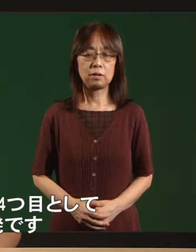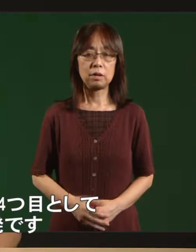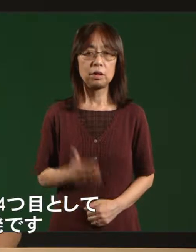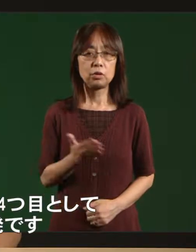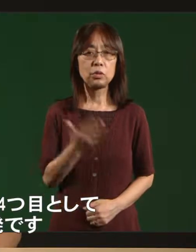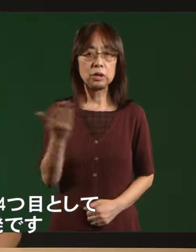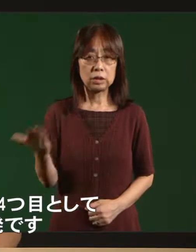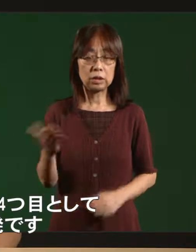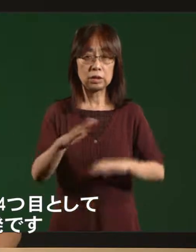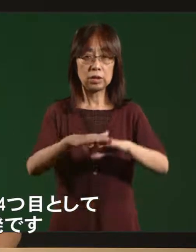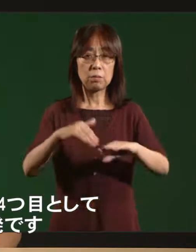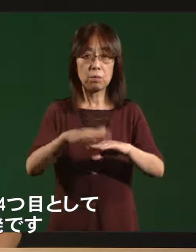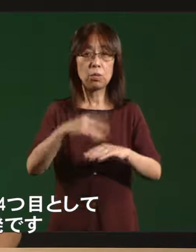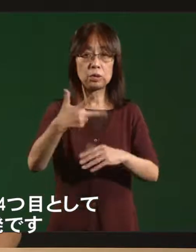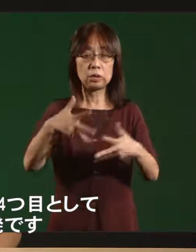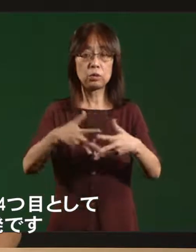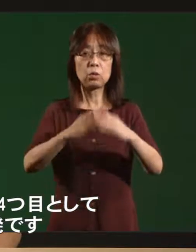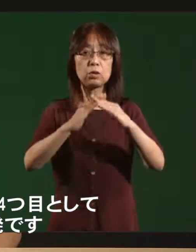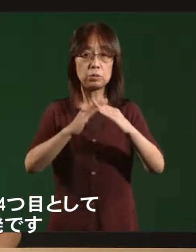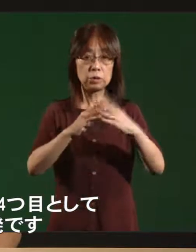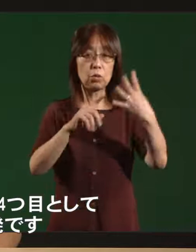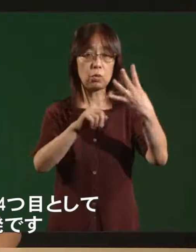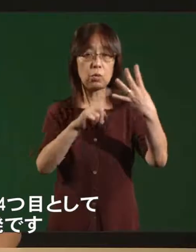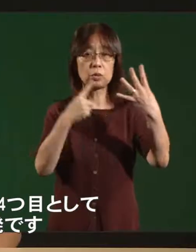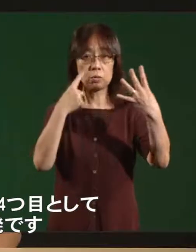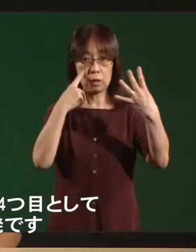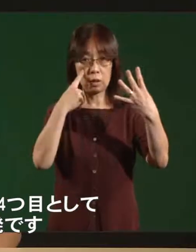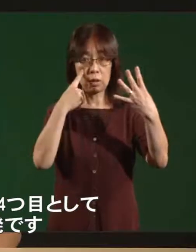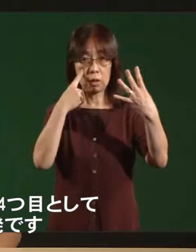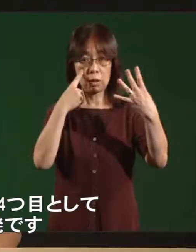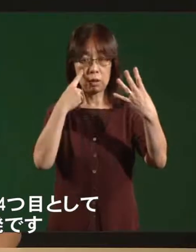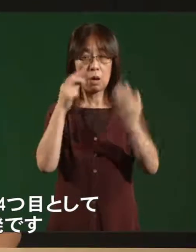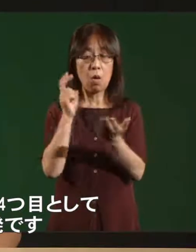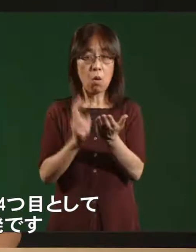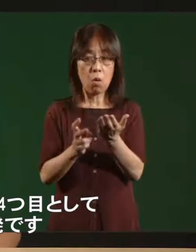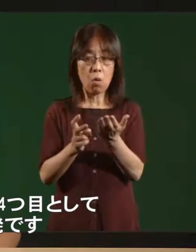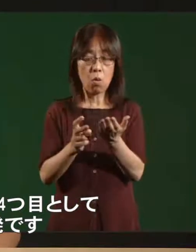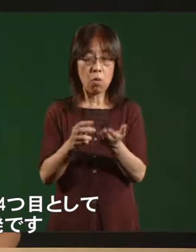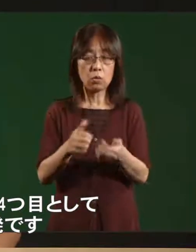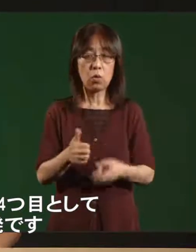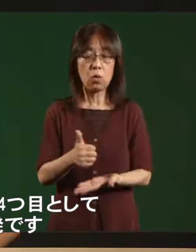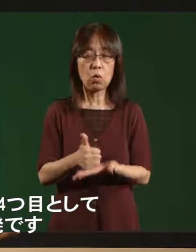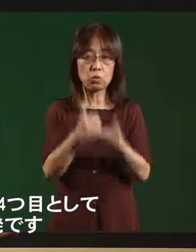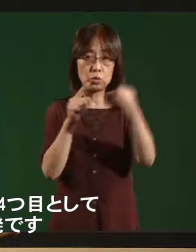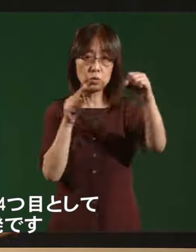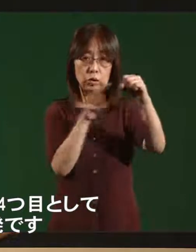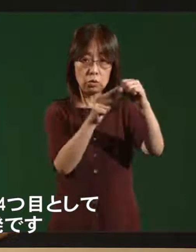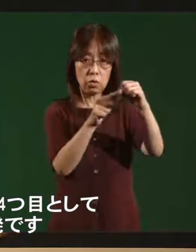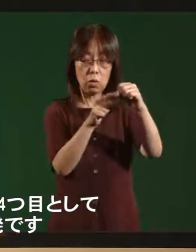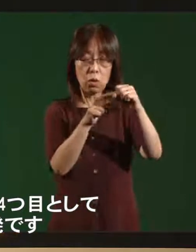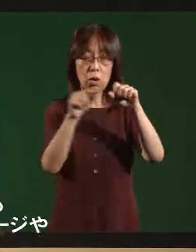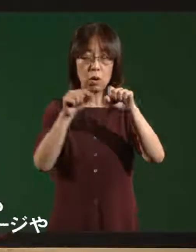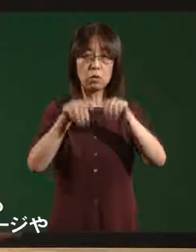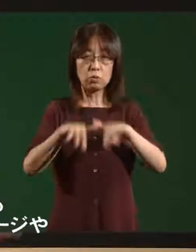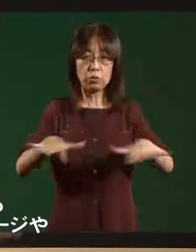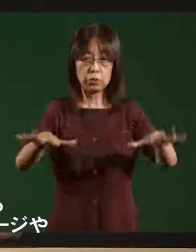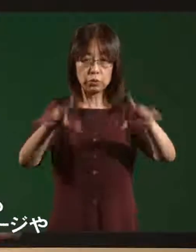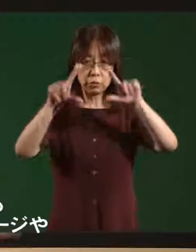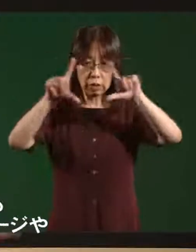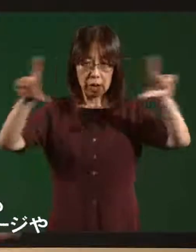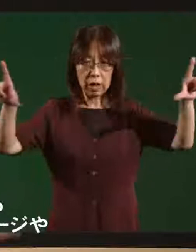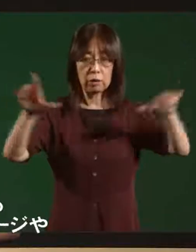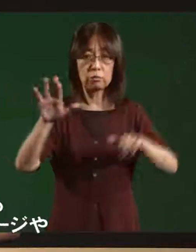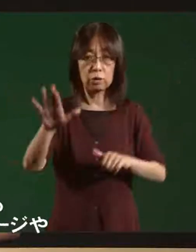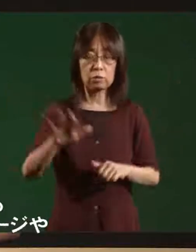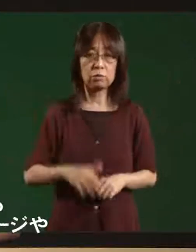次に札幌市の取り組みの4つめとして奉納書士の普及啓発です札幌市では